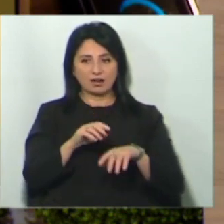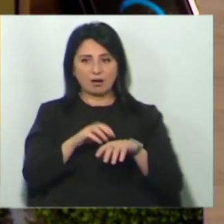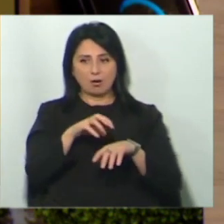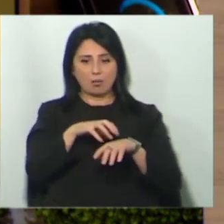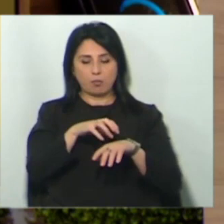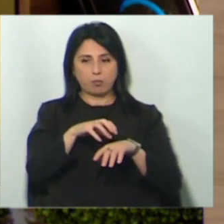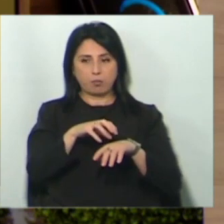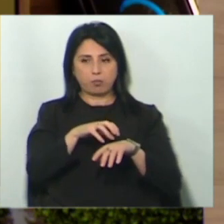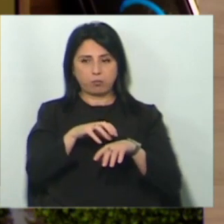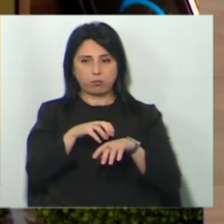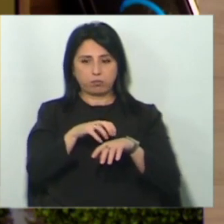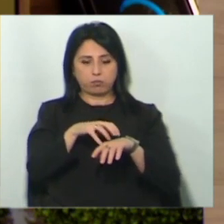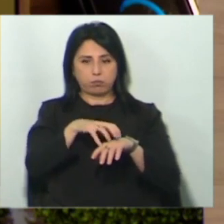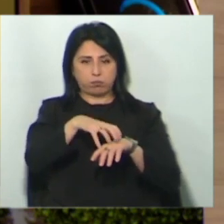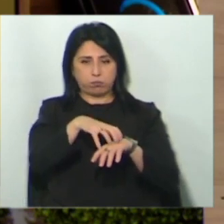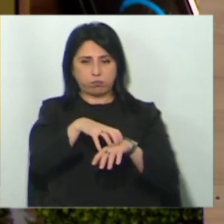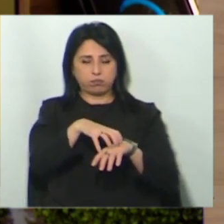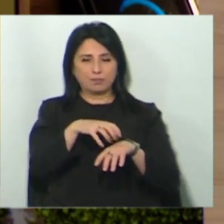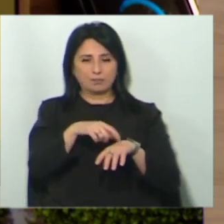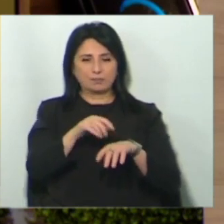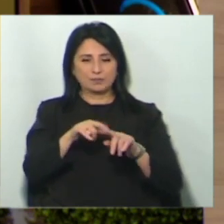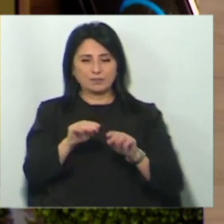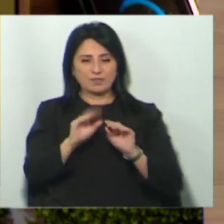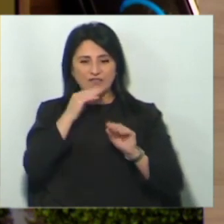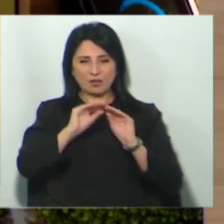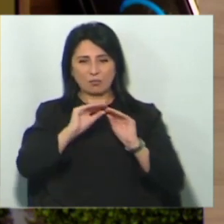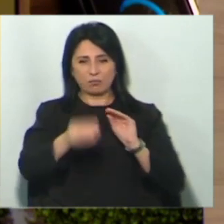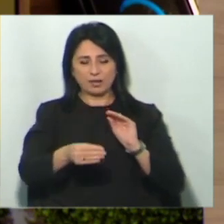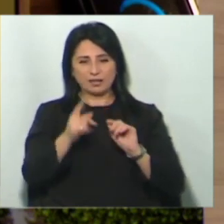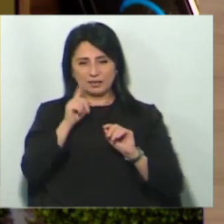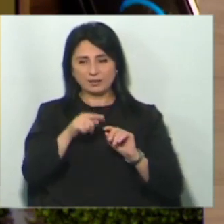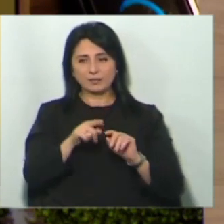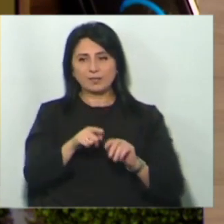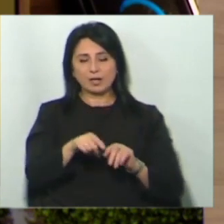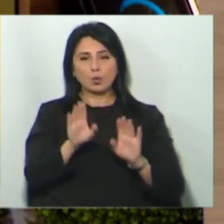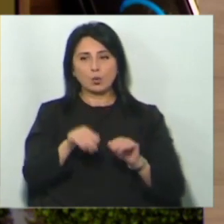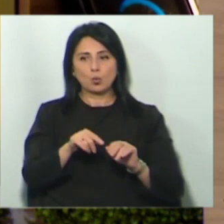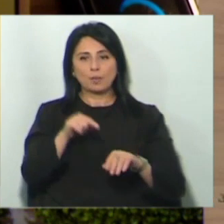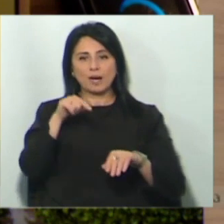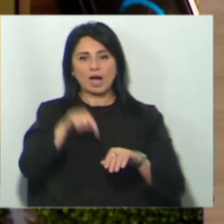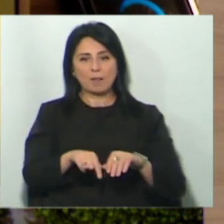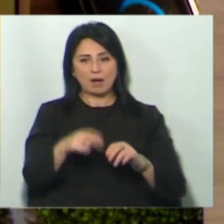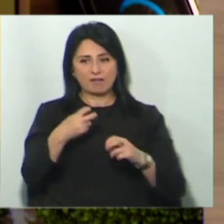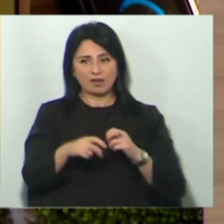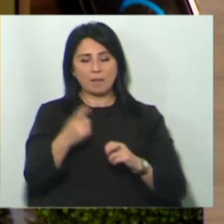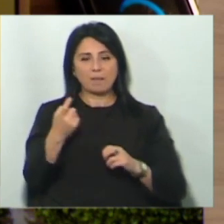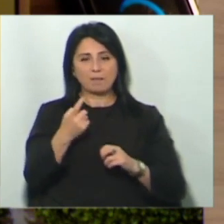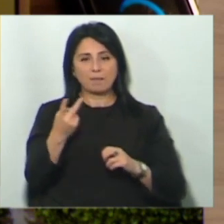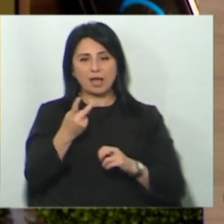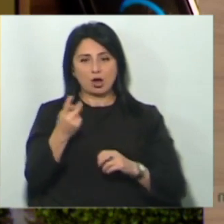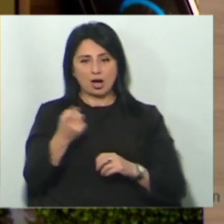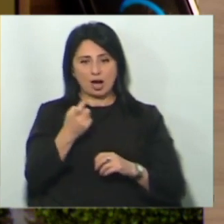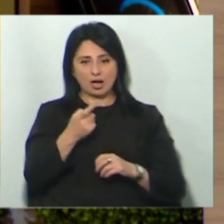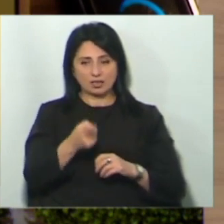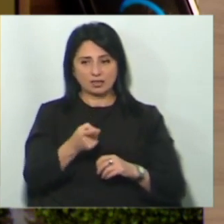ბუშტულაკები ერთიანდება და შედარებით ზომაში მატულობს. ბუნებრივია, აქ უფრო ღრმა დაზიანება მეორე ხარისხი ვიდრე